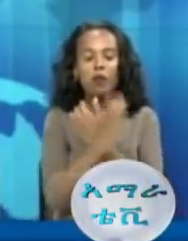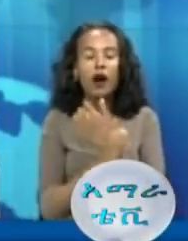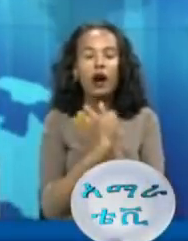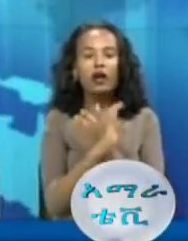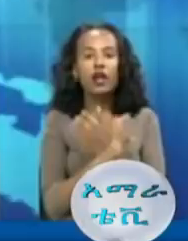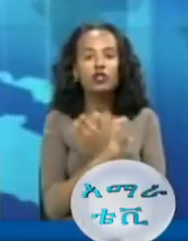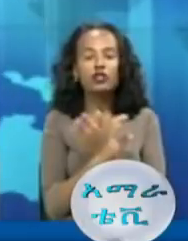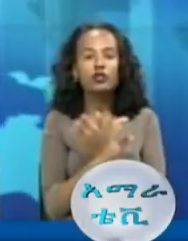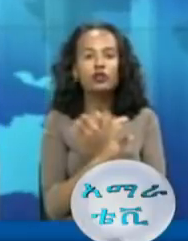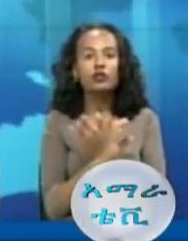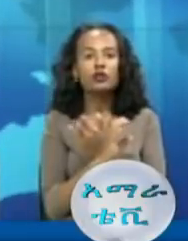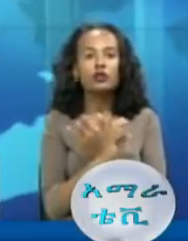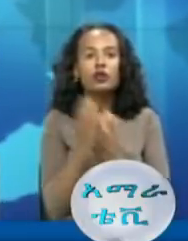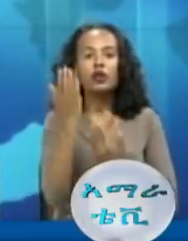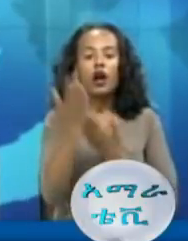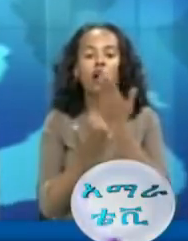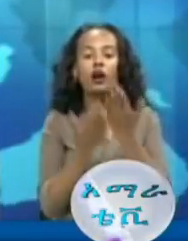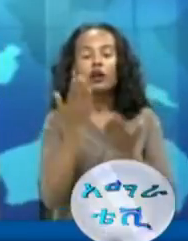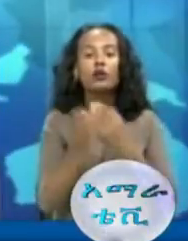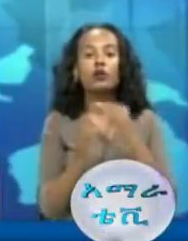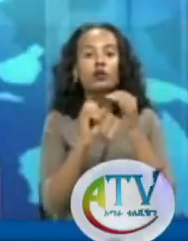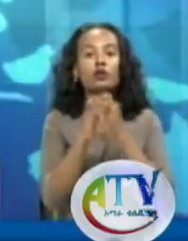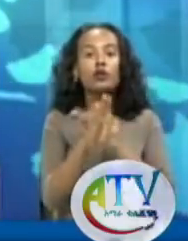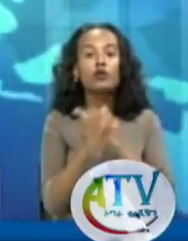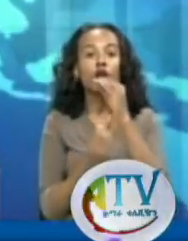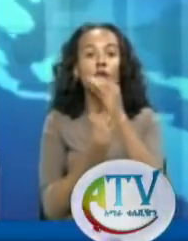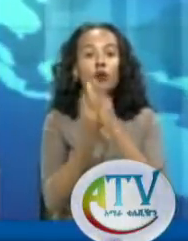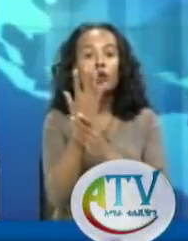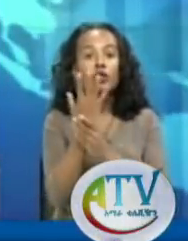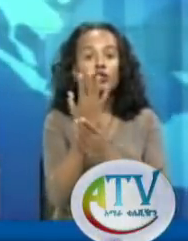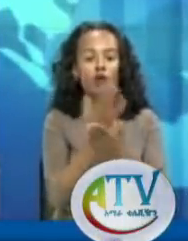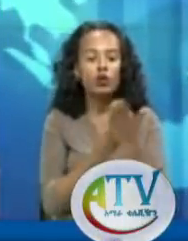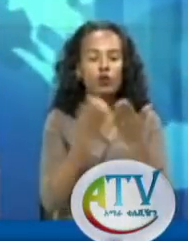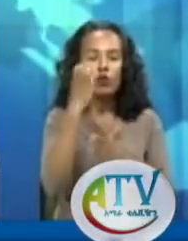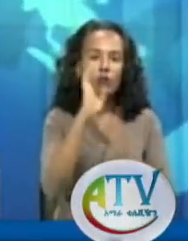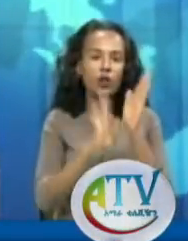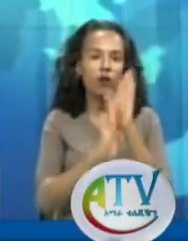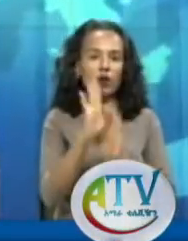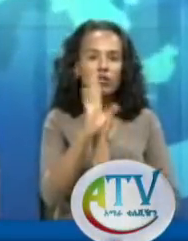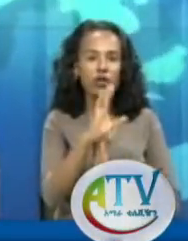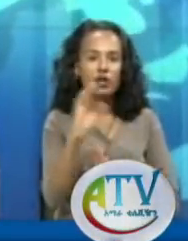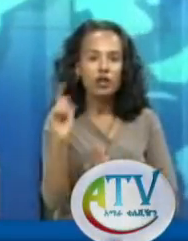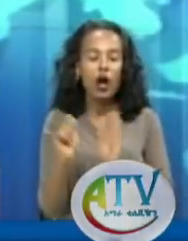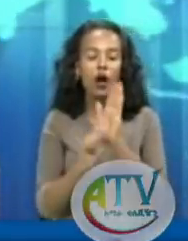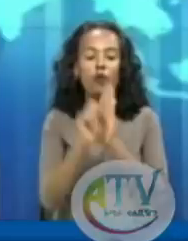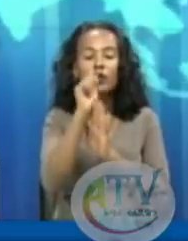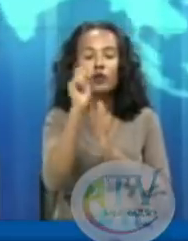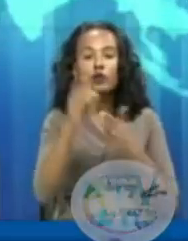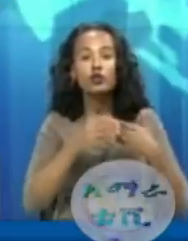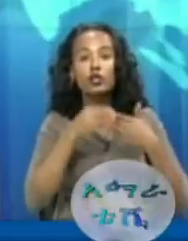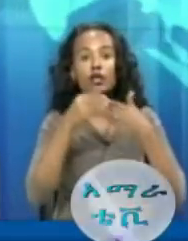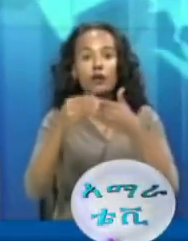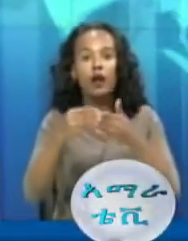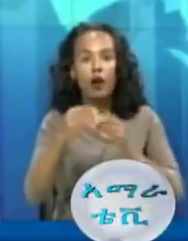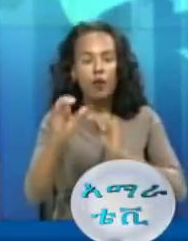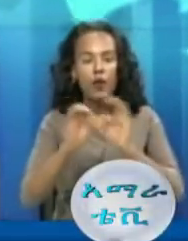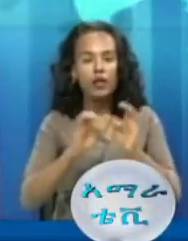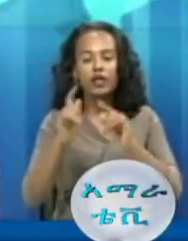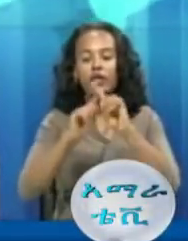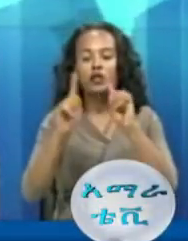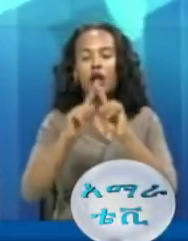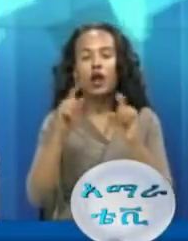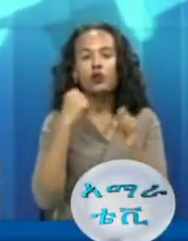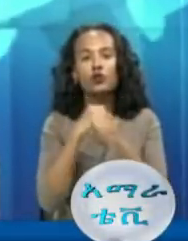በሀገራችን ከአገልግሎት ዘርፉ የሚመነጨውን ኢኮኖሚ ለማሳደግና በቴክኖሎጂ እንዲመራ ለማድረግ የተለያዩ